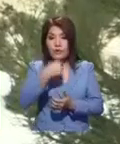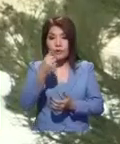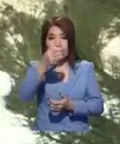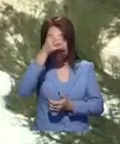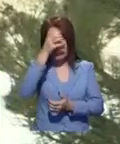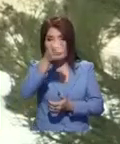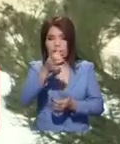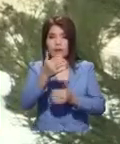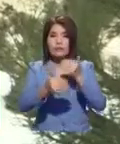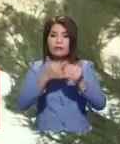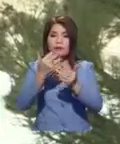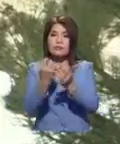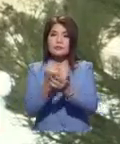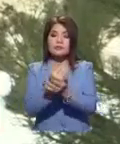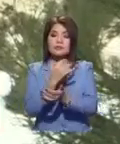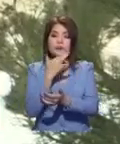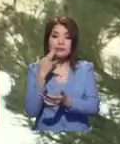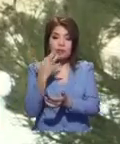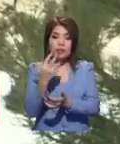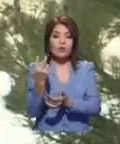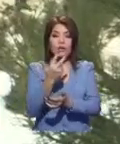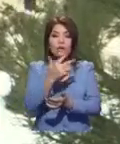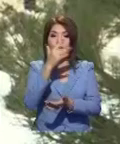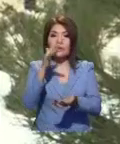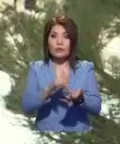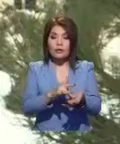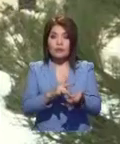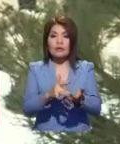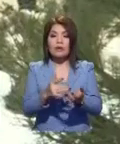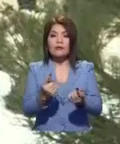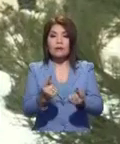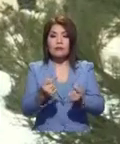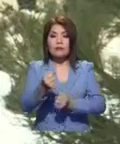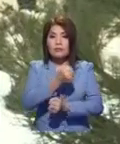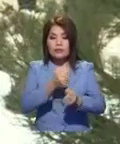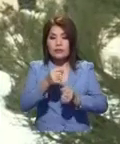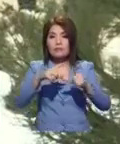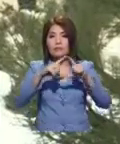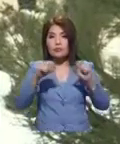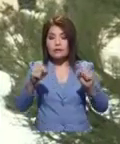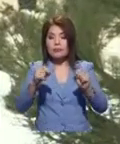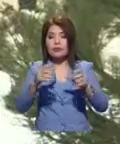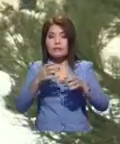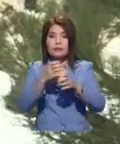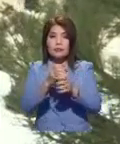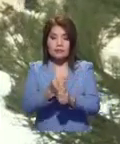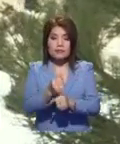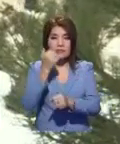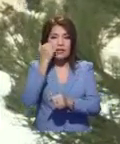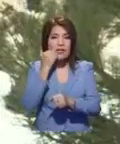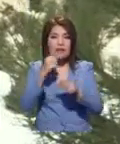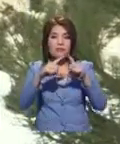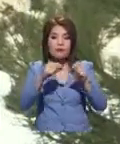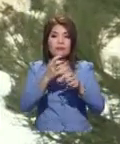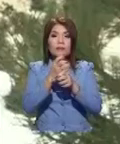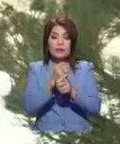жеткен жетістік жетерлік. Елдегі 3-ші мегаполисте 3 ауысымды апатты мектептер саны әлдеқайда азайған. Миллионды шаһарда тап